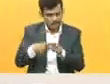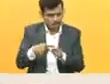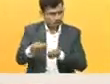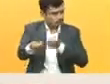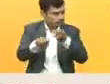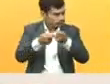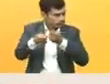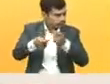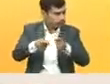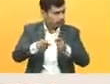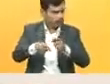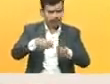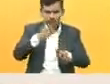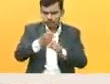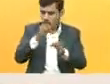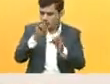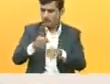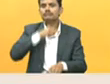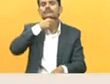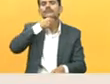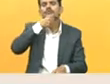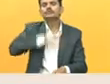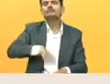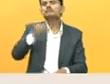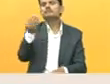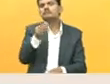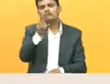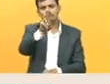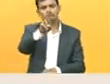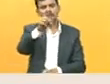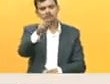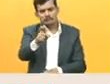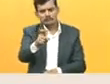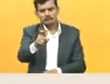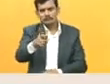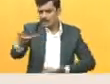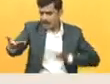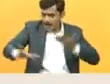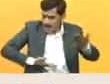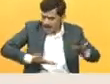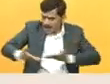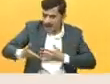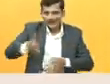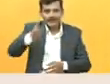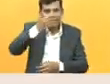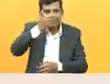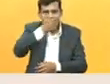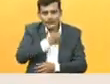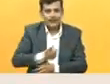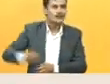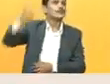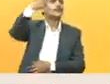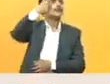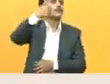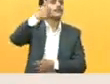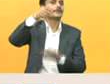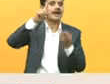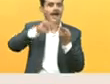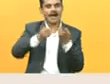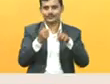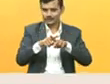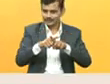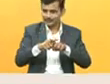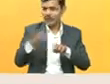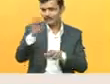थे। महज 27 साल की उम्र में वो कोलकाता कॉरपोरेशन के चीफ एग्जीक्यूटिव ऑफिसर